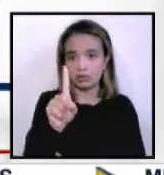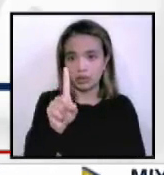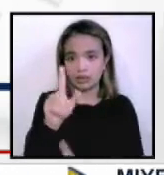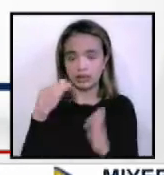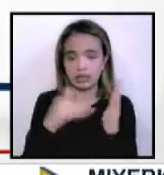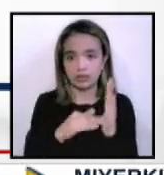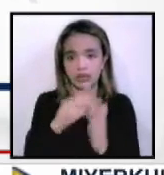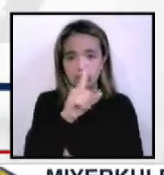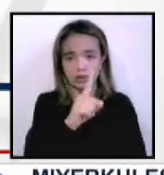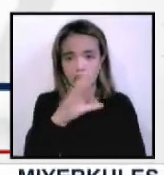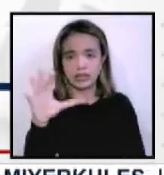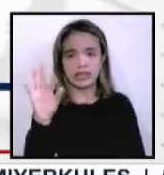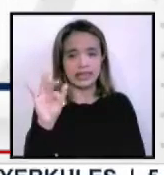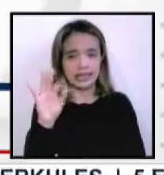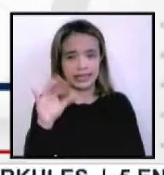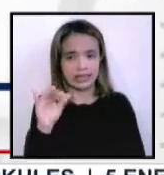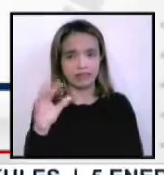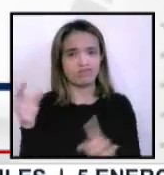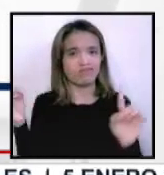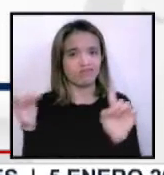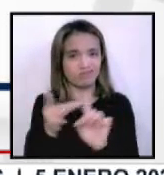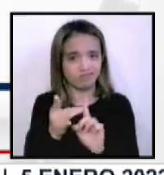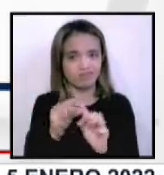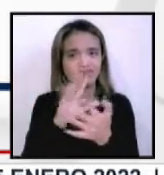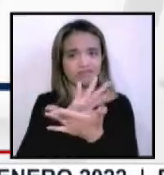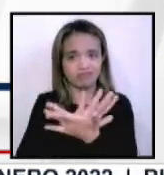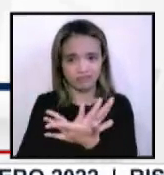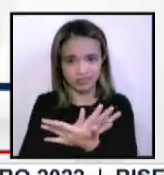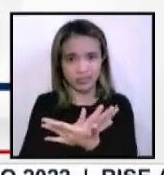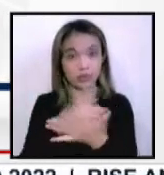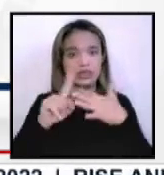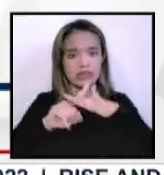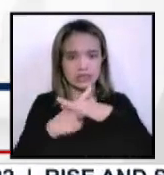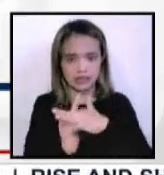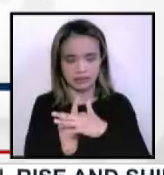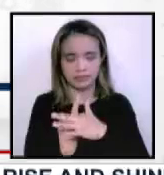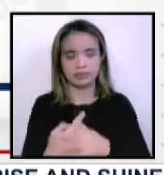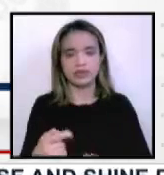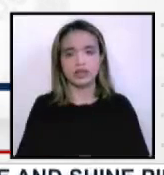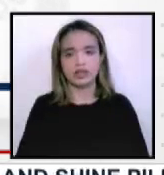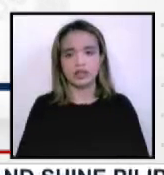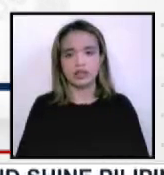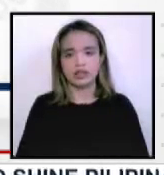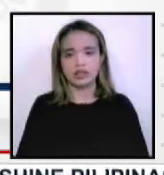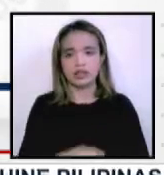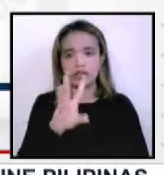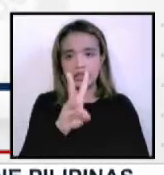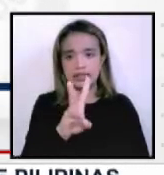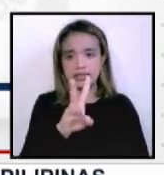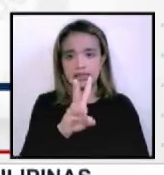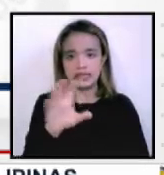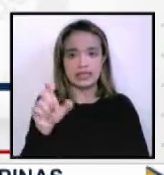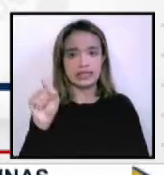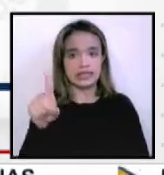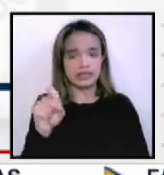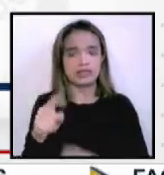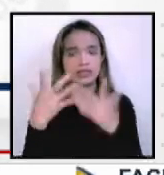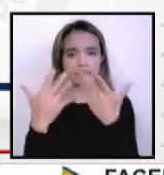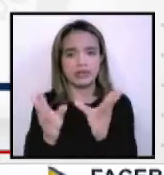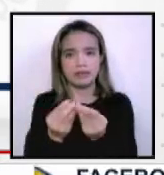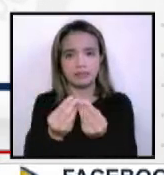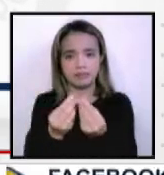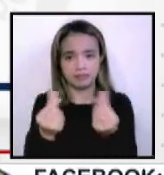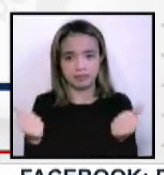2,861,119 ang mga nahawaan ng sakit mula nang magsimula ang pandemya. 611 naman ang mga nakarecover, kaya nasa